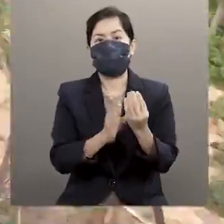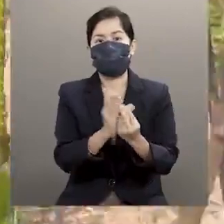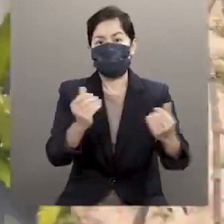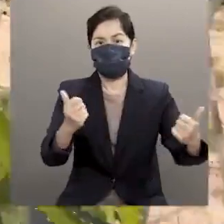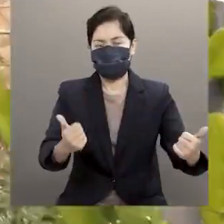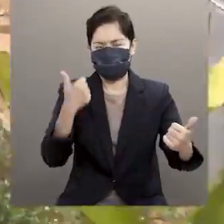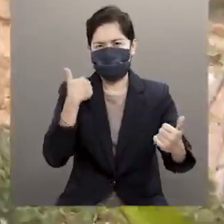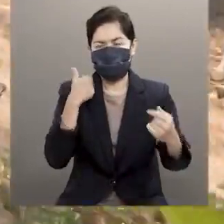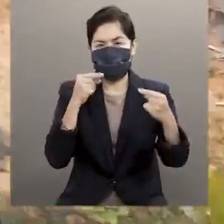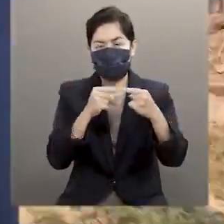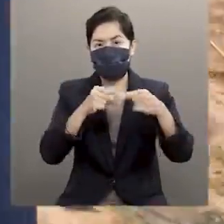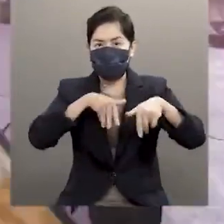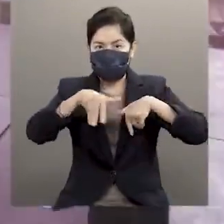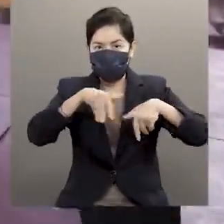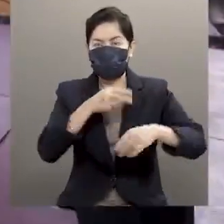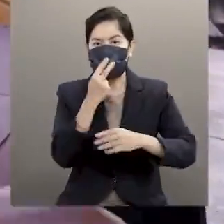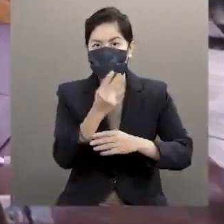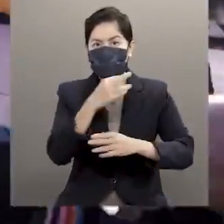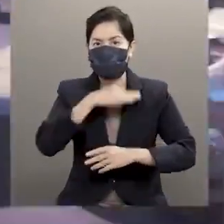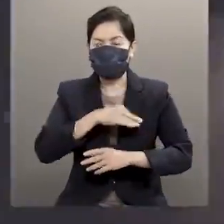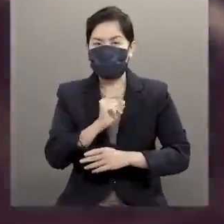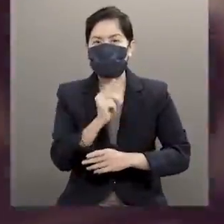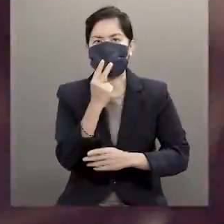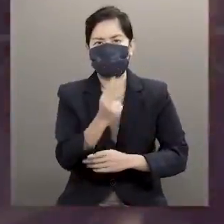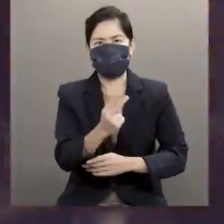คามทเห็นถึงรายการไหนบ้างไปติดตามกเลยครับ